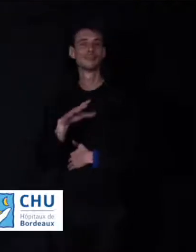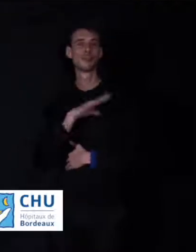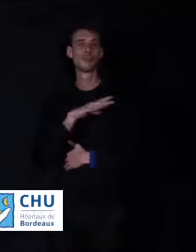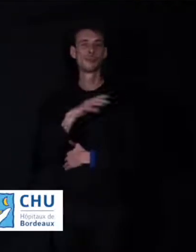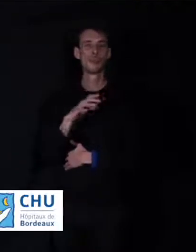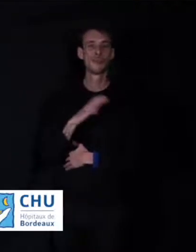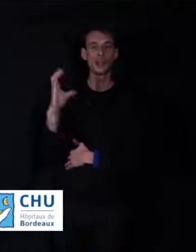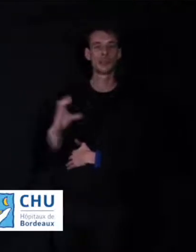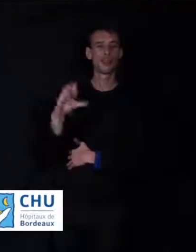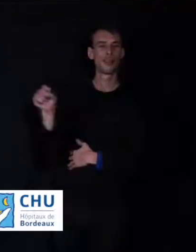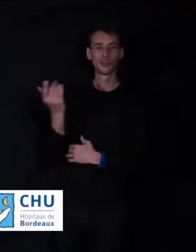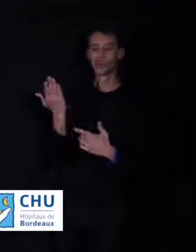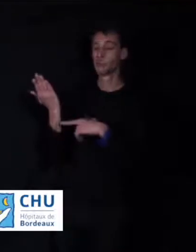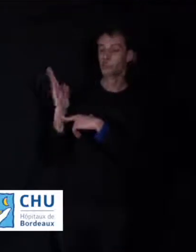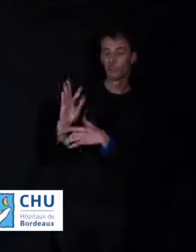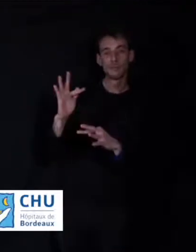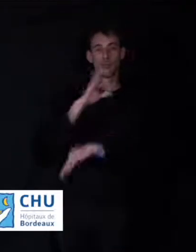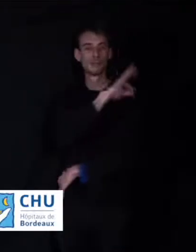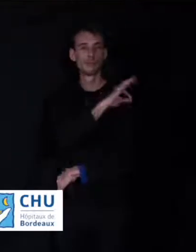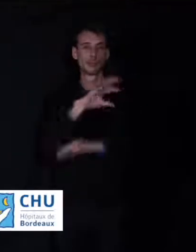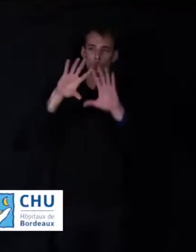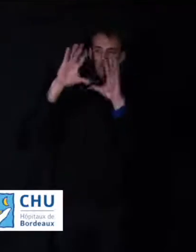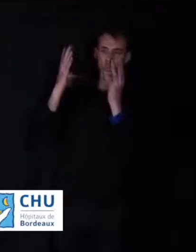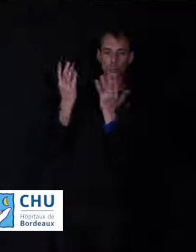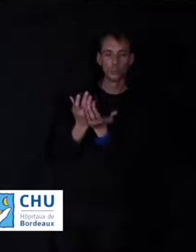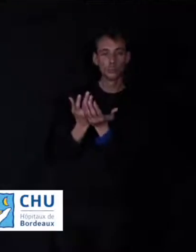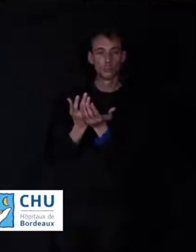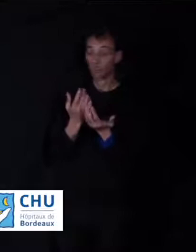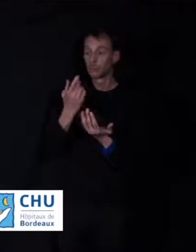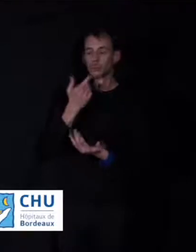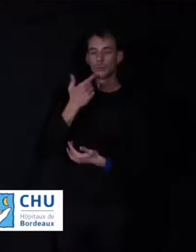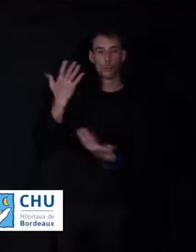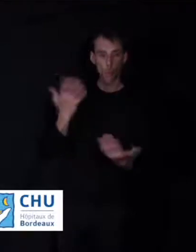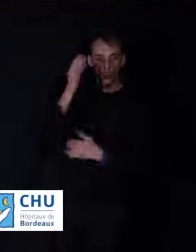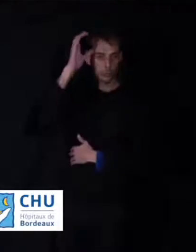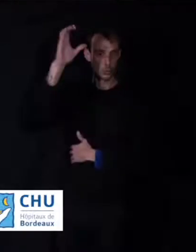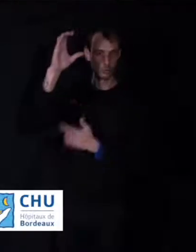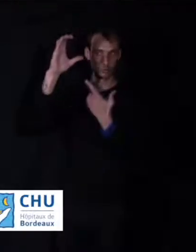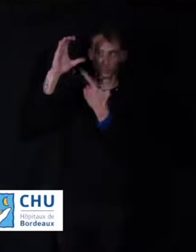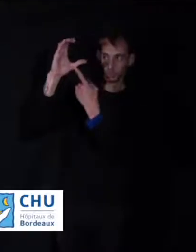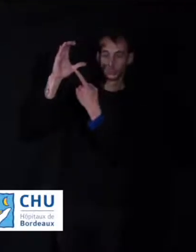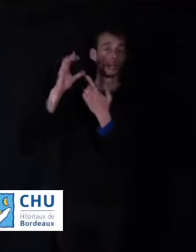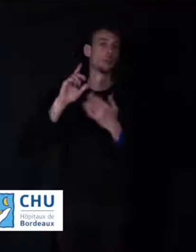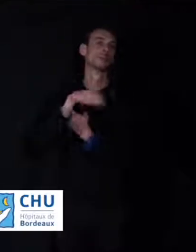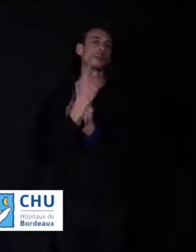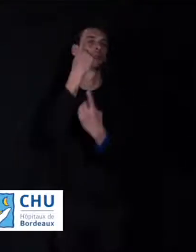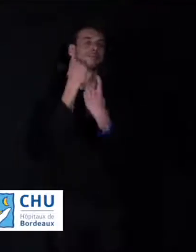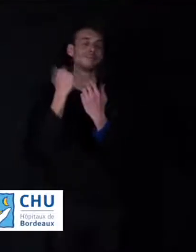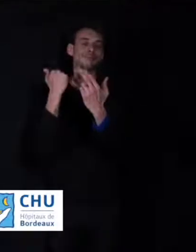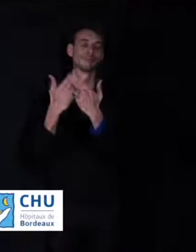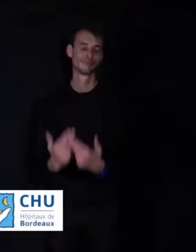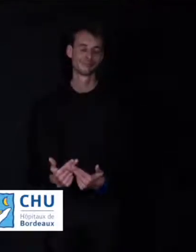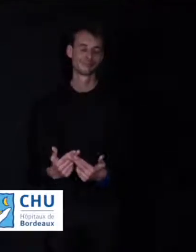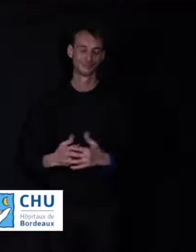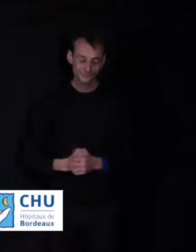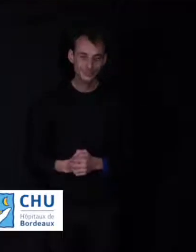qui vous présentera la vaccination dans son concept. Et puis, bien sûr, il répondra à toutes les questions. Merci à toutes et à tous. Merci